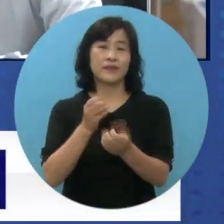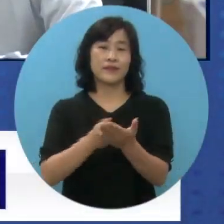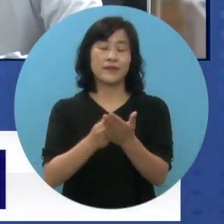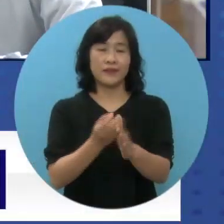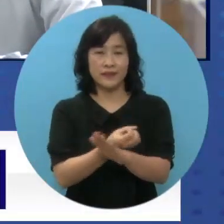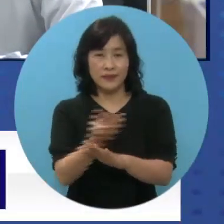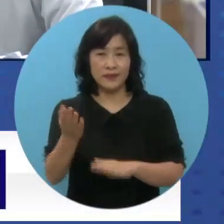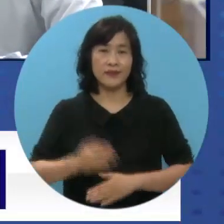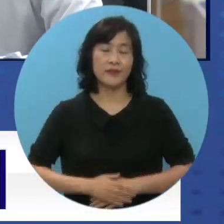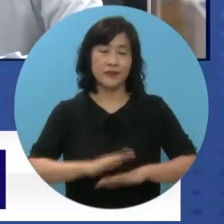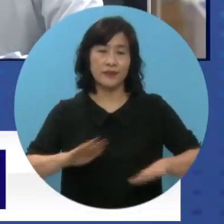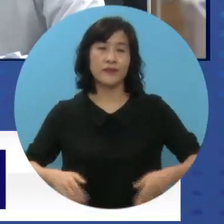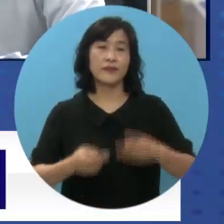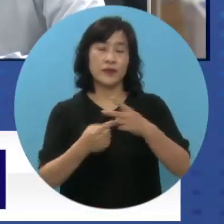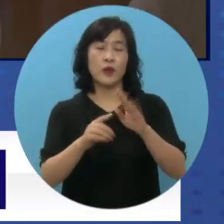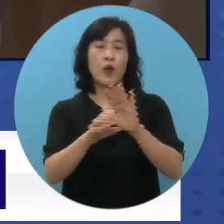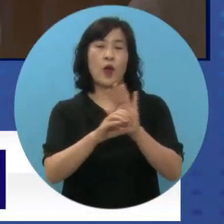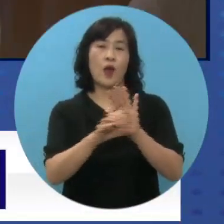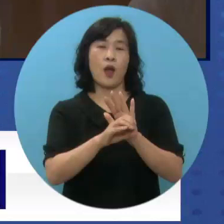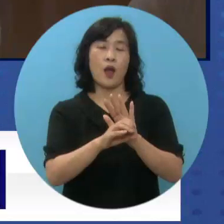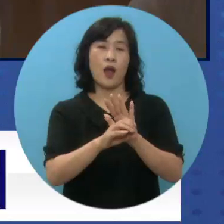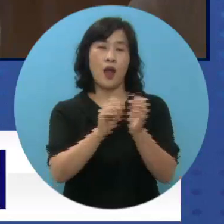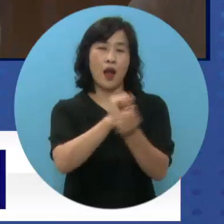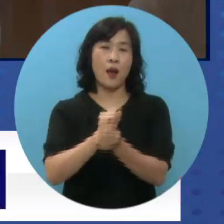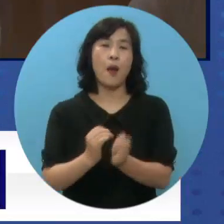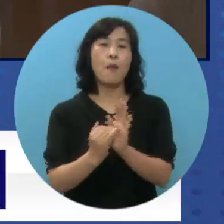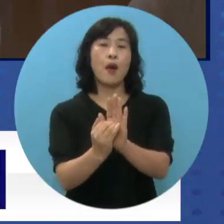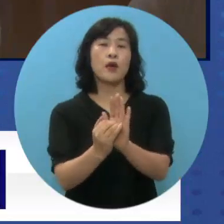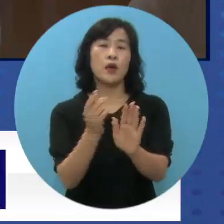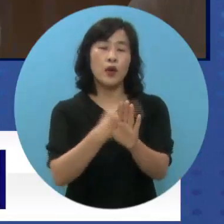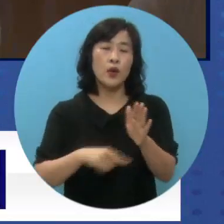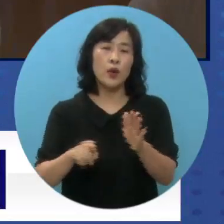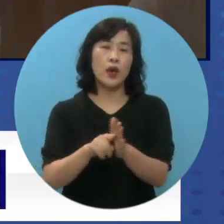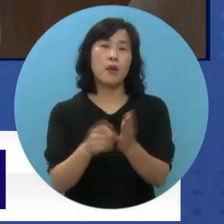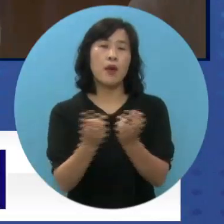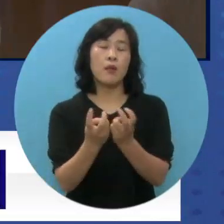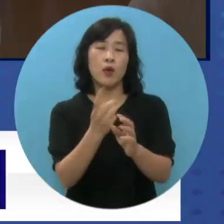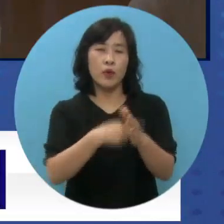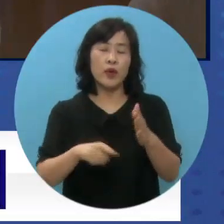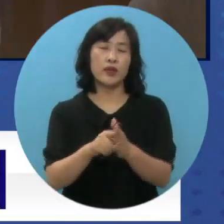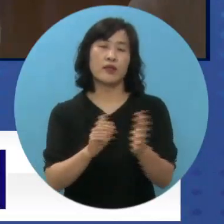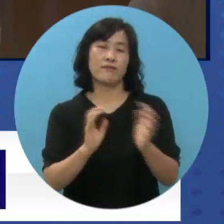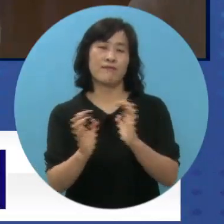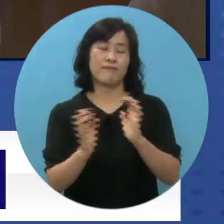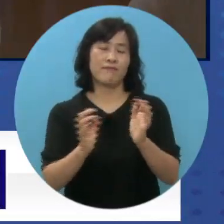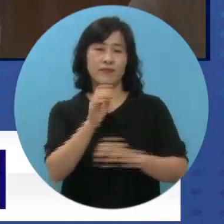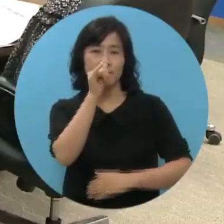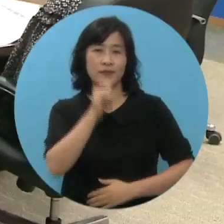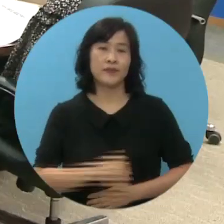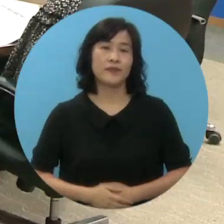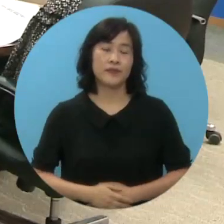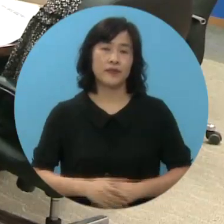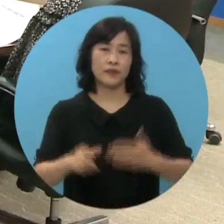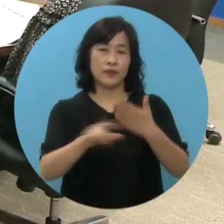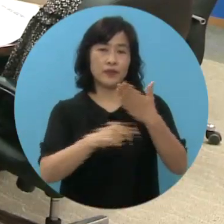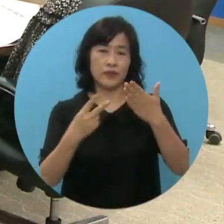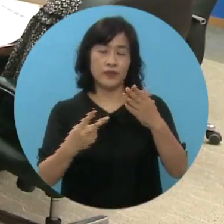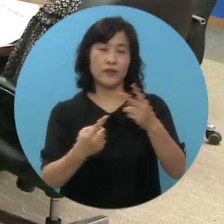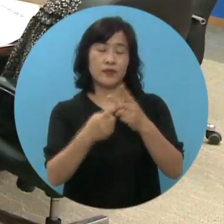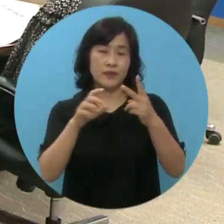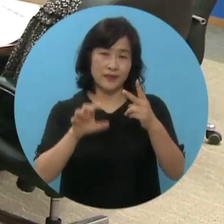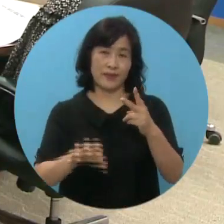이어서 간추린 소식입니다. 전남도가 코로나19 감염 차단 대책 마련을 위한 간담회를 했습니다. 지난